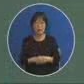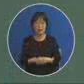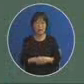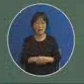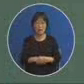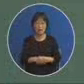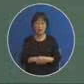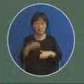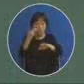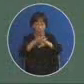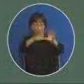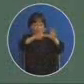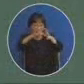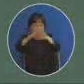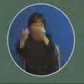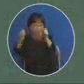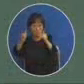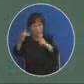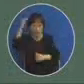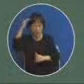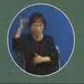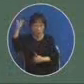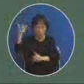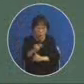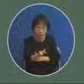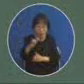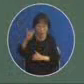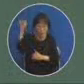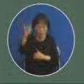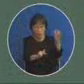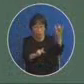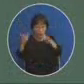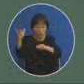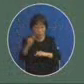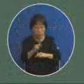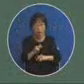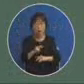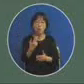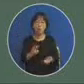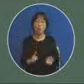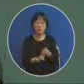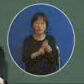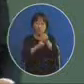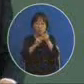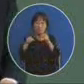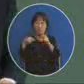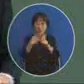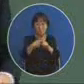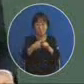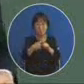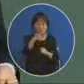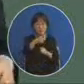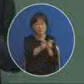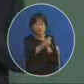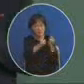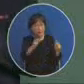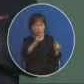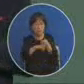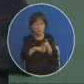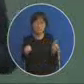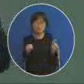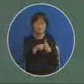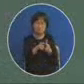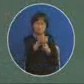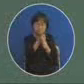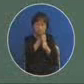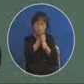한국까지 왔다는 건 기적이요. 언약을 붙잡는 순간 하나님의 역사. The fact that these precious multi-ethnic disciples have come to Korea itself is a miracle. The moment they hold on to this